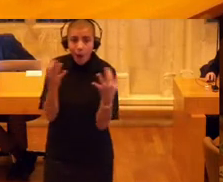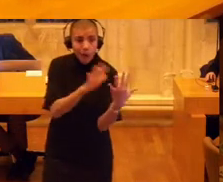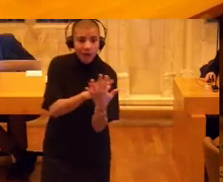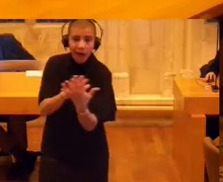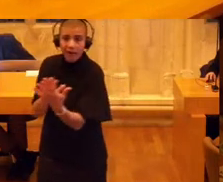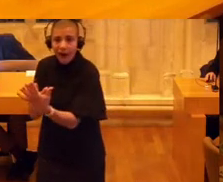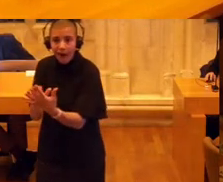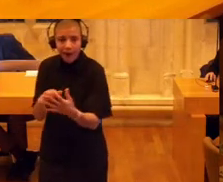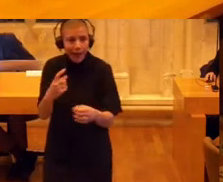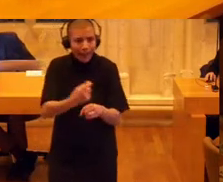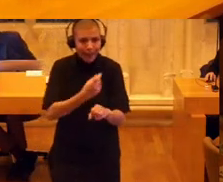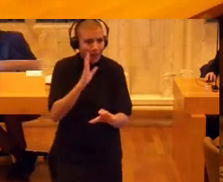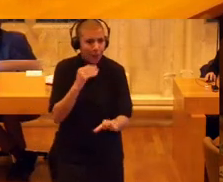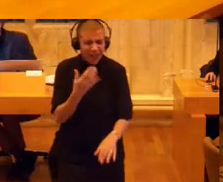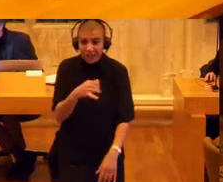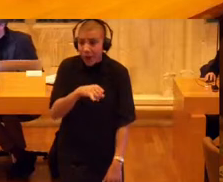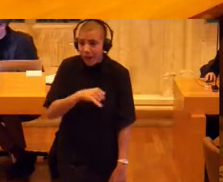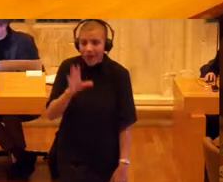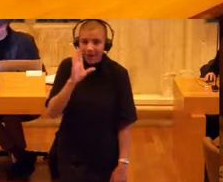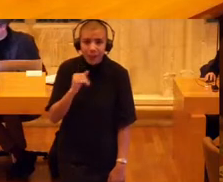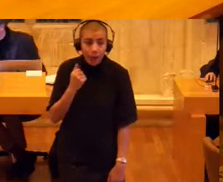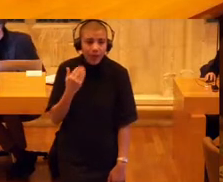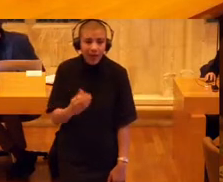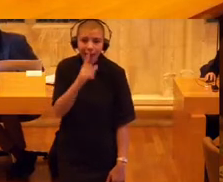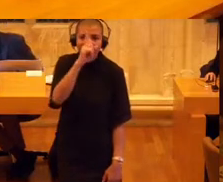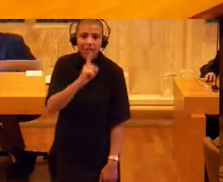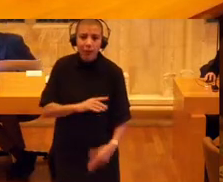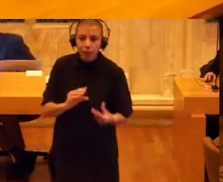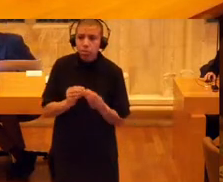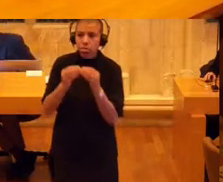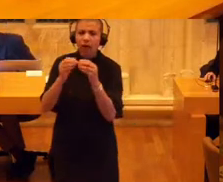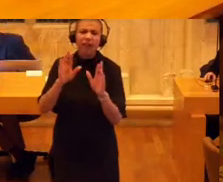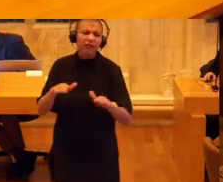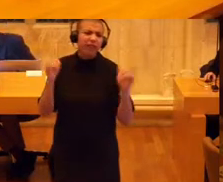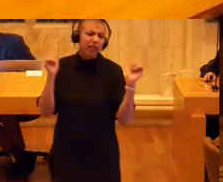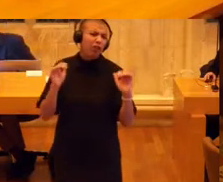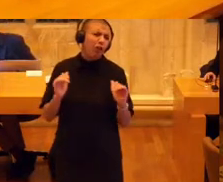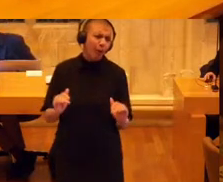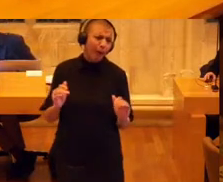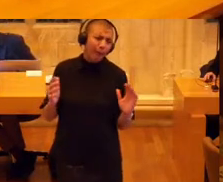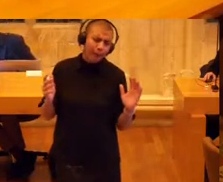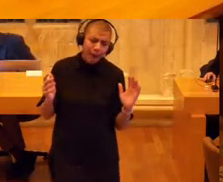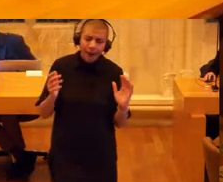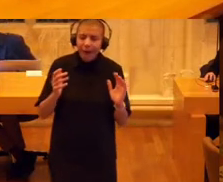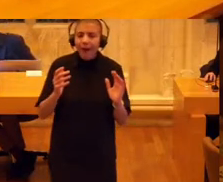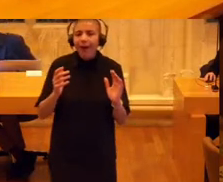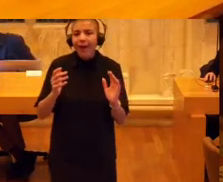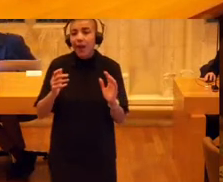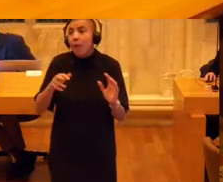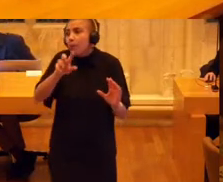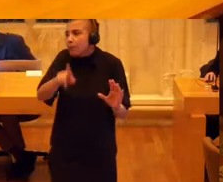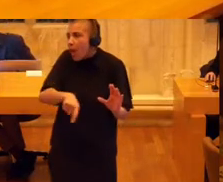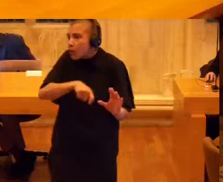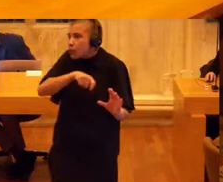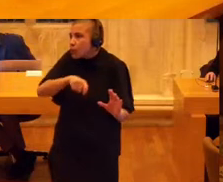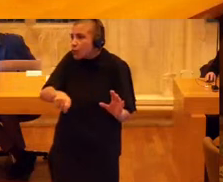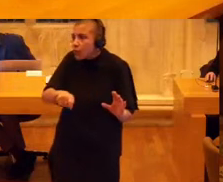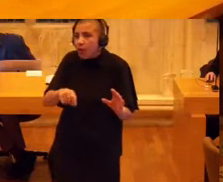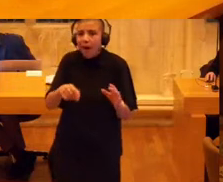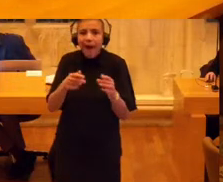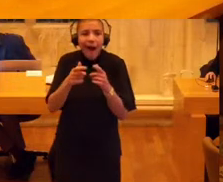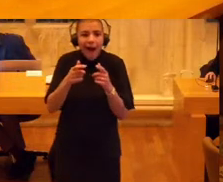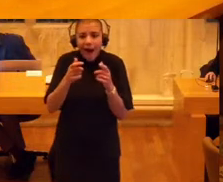pas créer de polémique, là il n'y en a pas. Et évidemment que le travail qu'ils mènent sur le plan culturel est extrêmement important, notamment en termes de premier accès à la